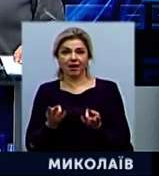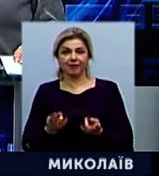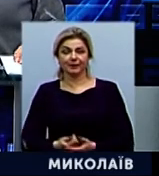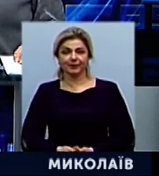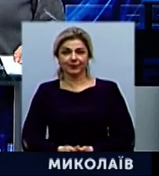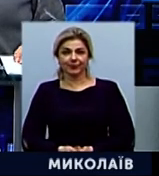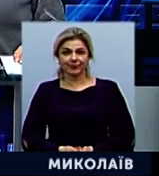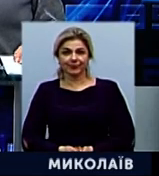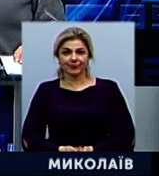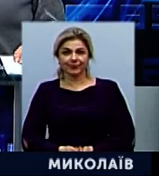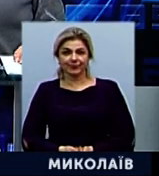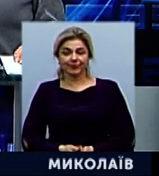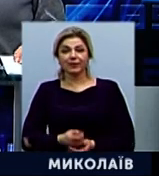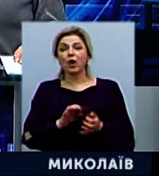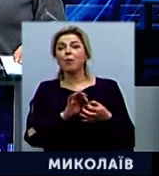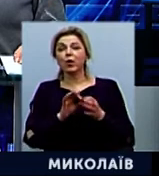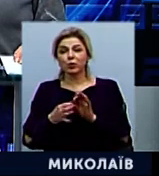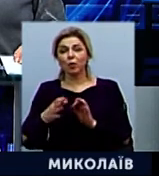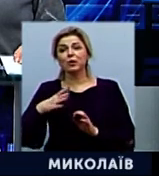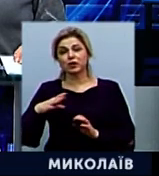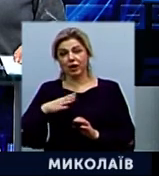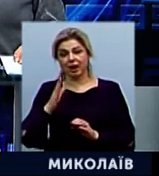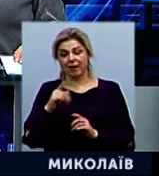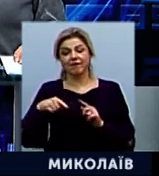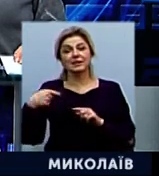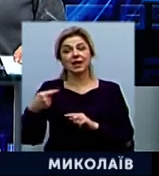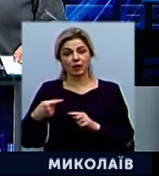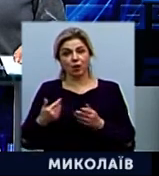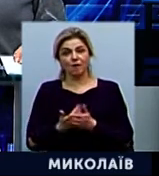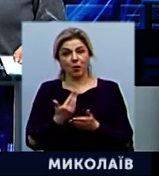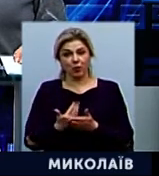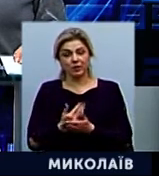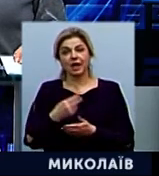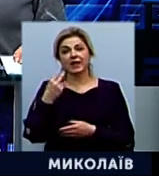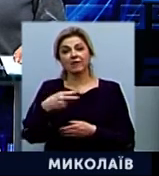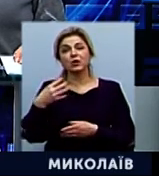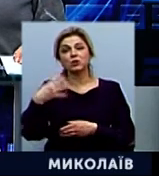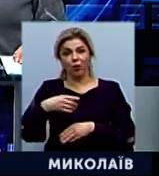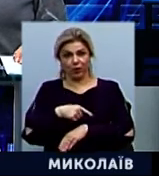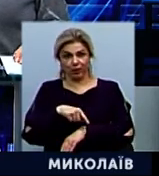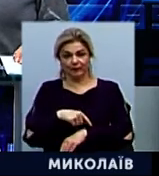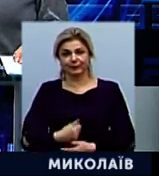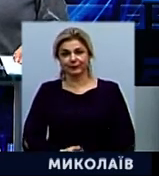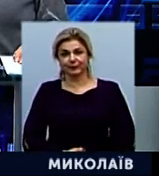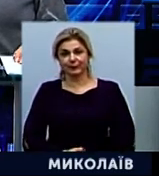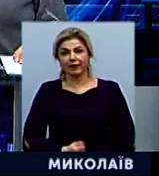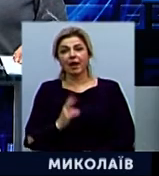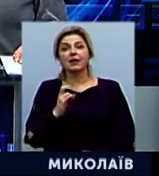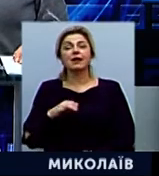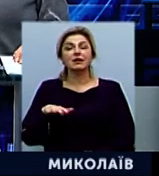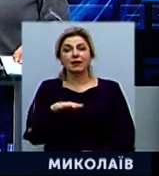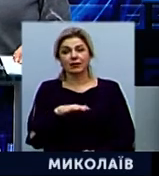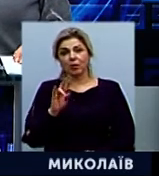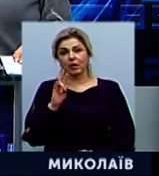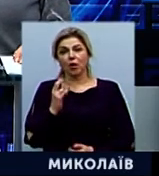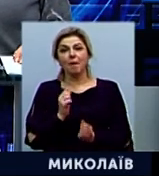Вікторія? Подробиці чекайте у наступному випуску новин о 20:40. На території